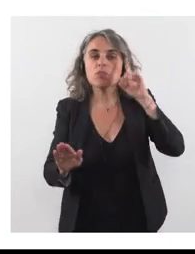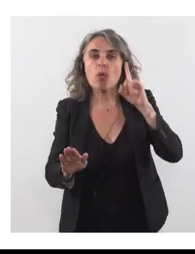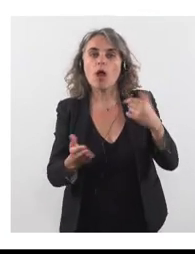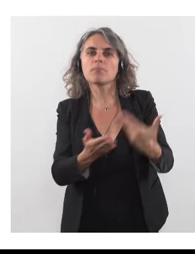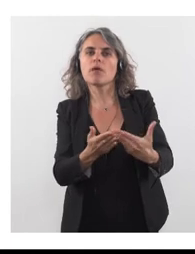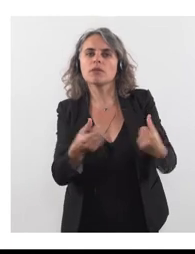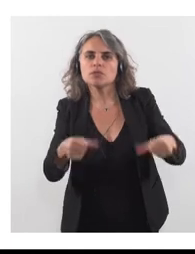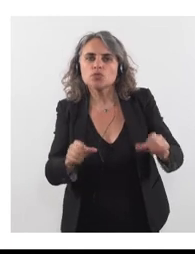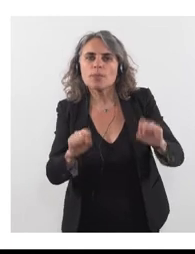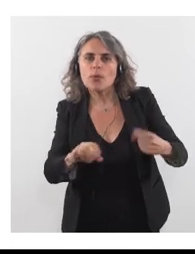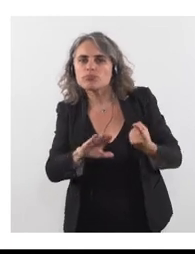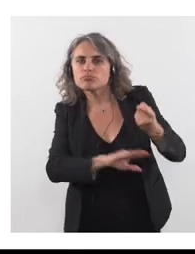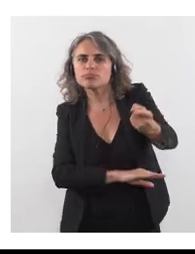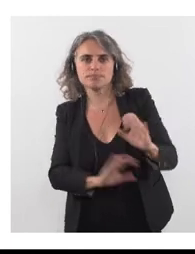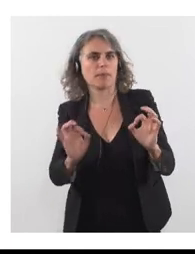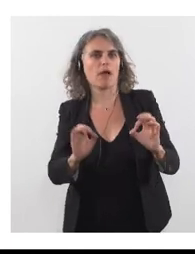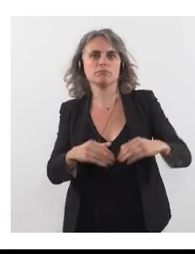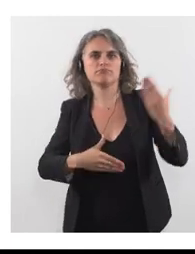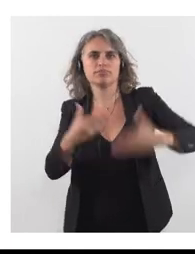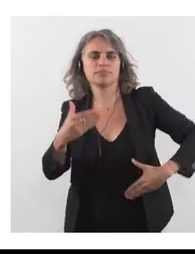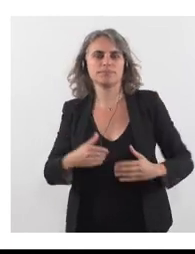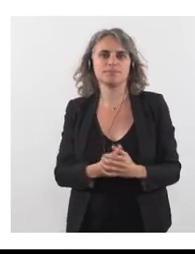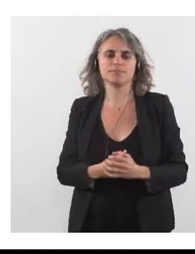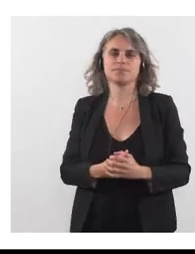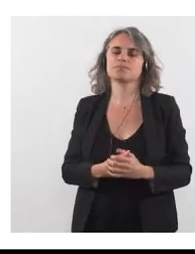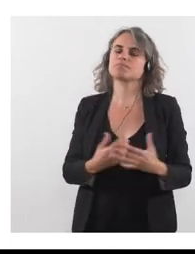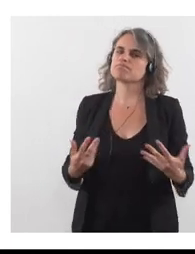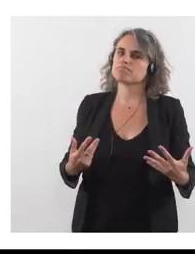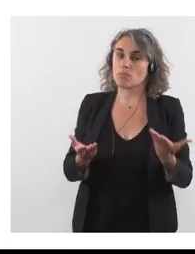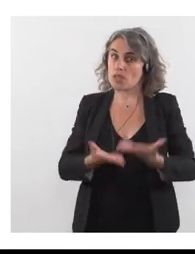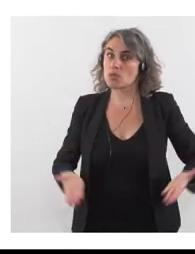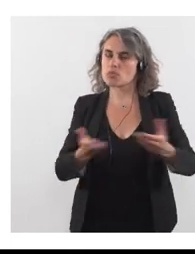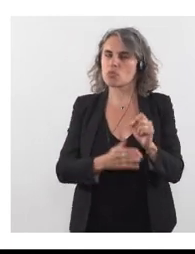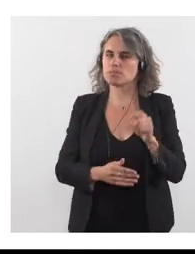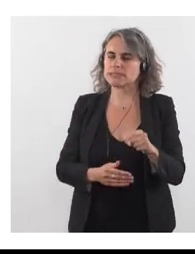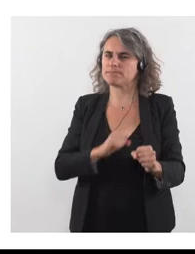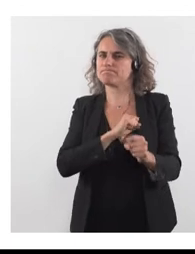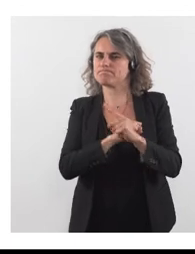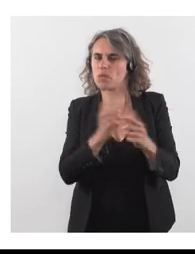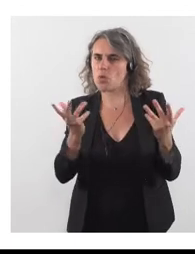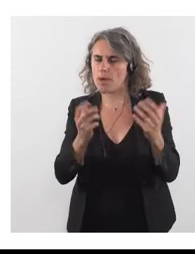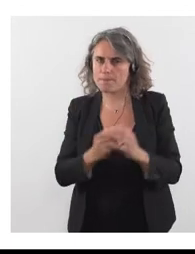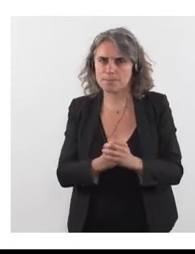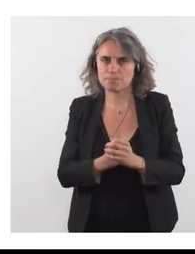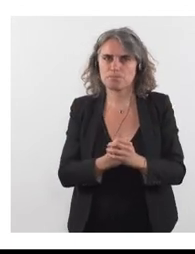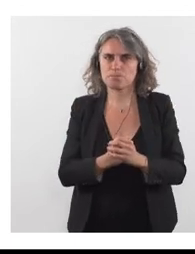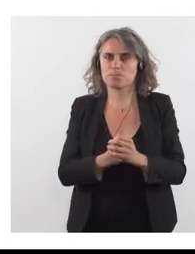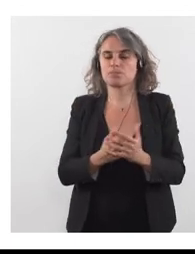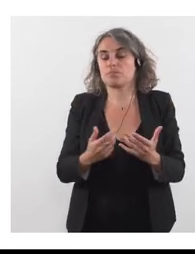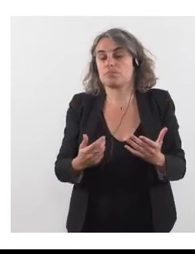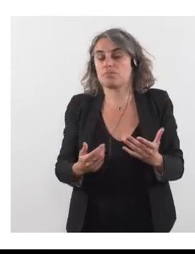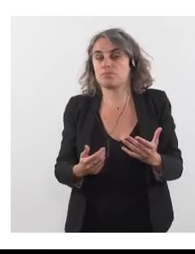valable. Ce qui est tout à fait singulier dans ce dossier-là, parce que ça montre aussi la position